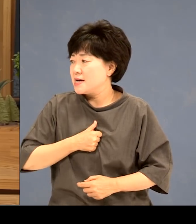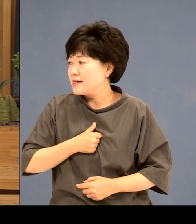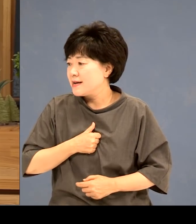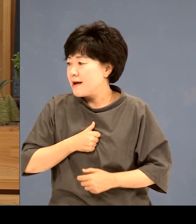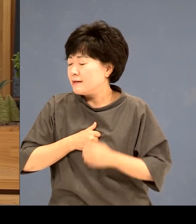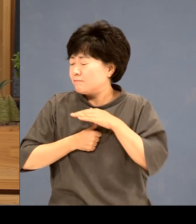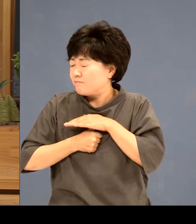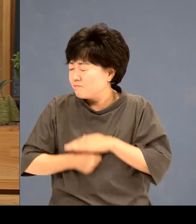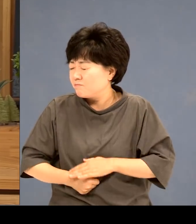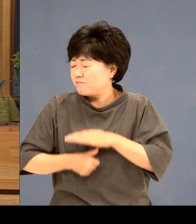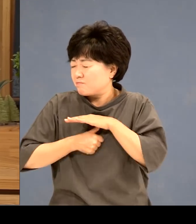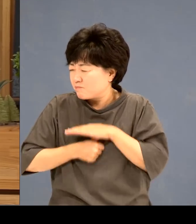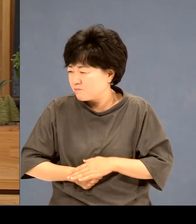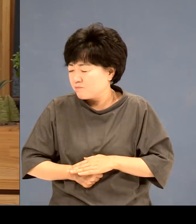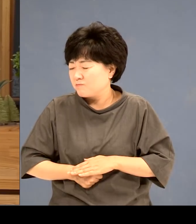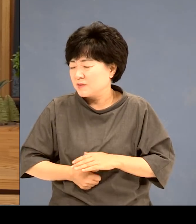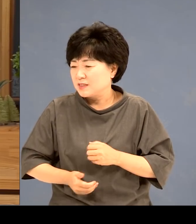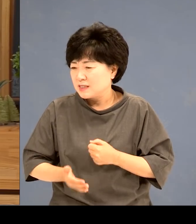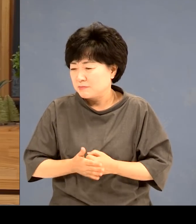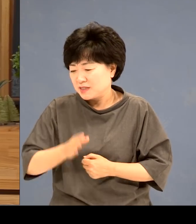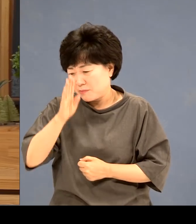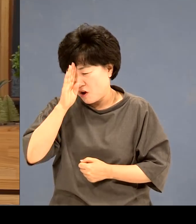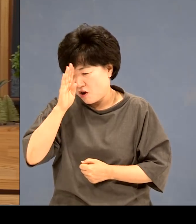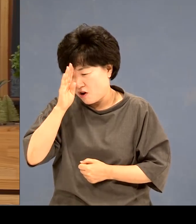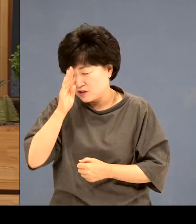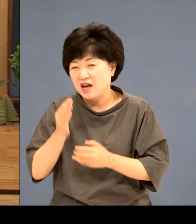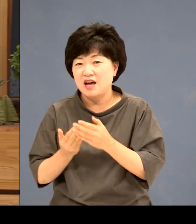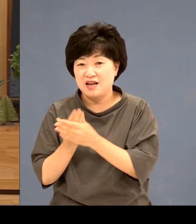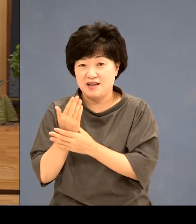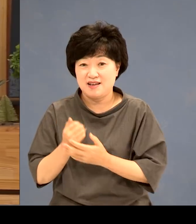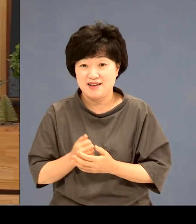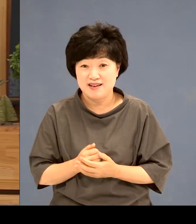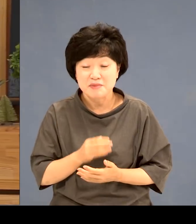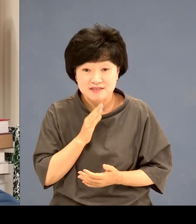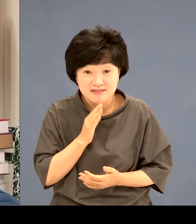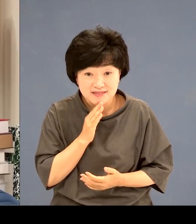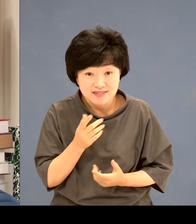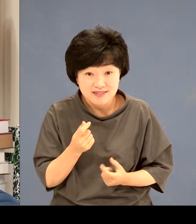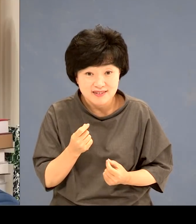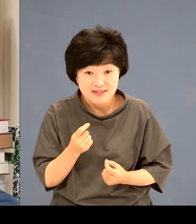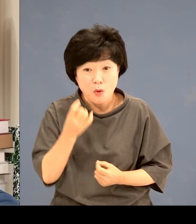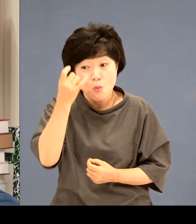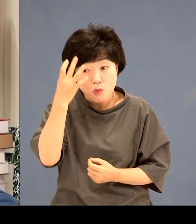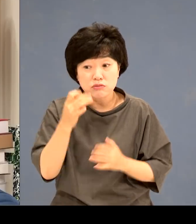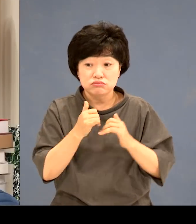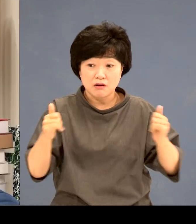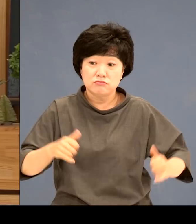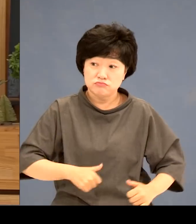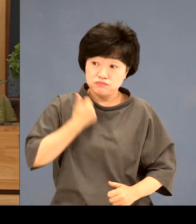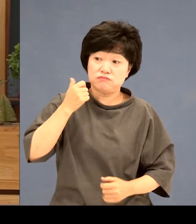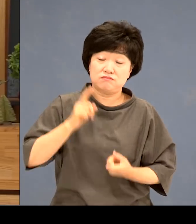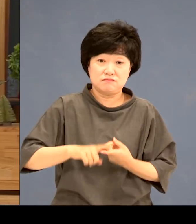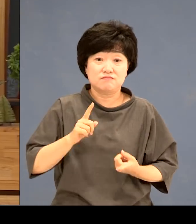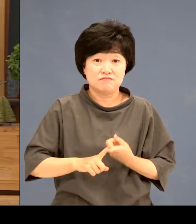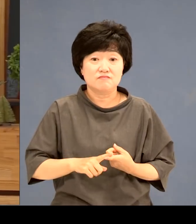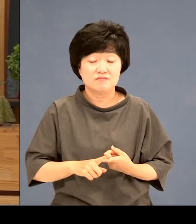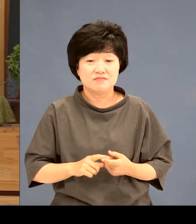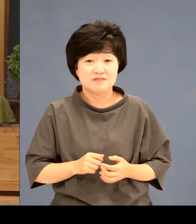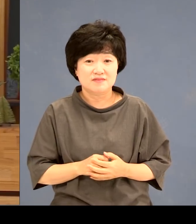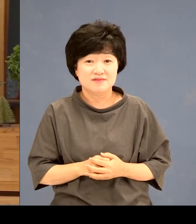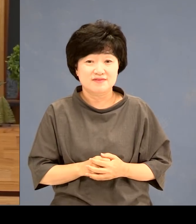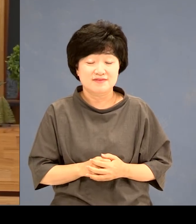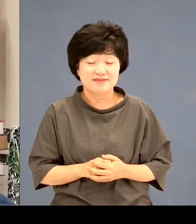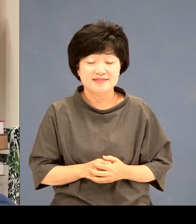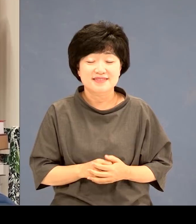표출을 전혀 못 하시다 보니까 안으로 골마서 생긴 질병들을 가지신 게 아닌가 이런 생각도 들었어요. 네, 많죠. 그렇죠. 사람은 원래 화도 나는